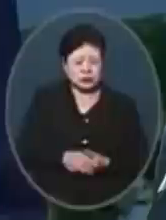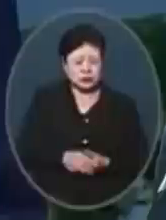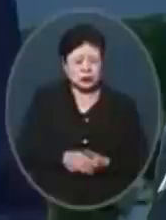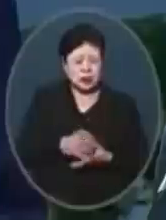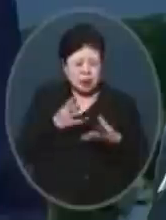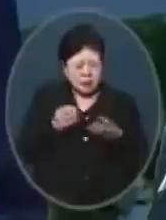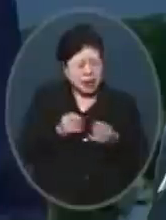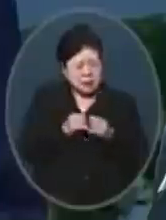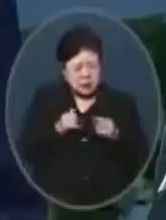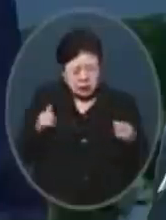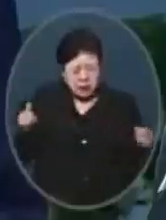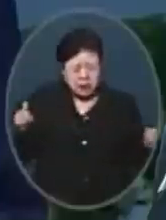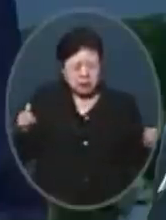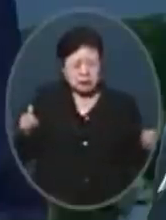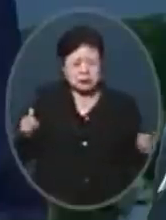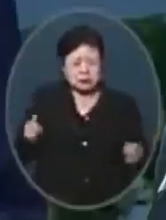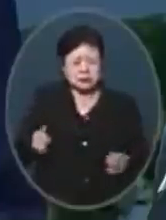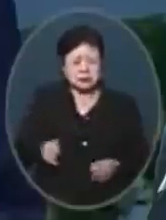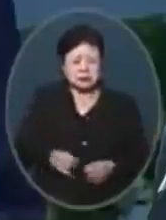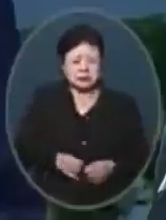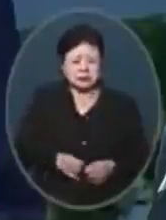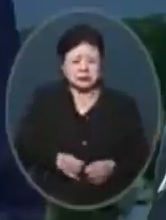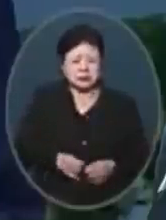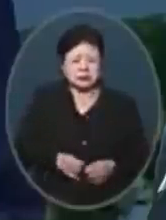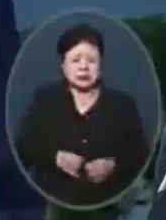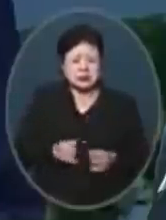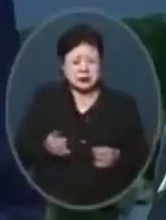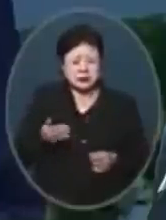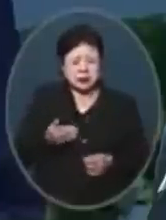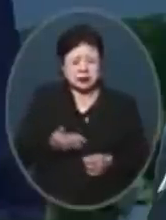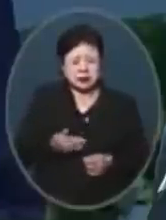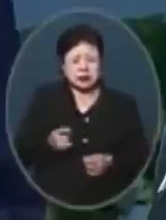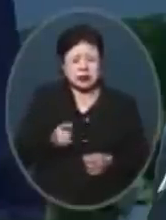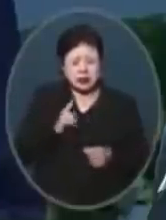수천 명의 사람이 와 있는데 이 사람들에게